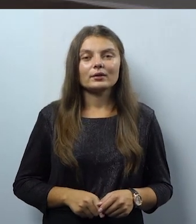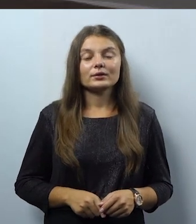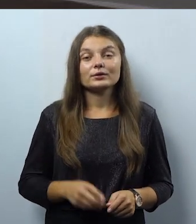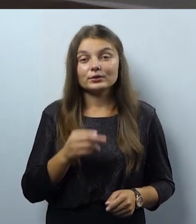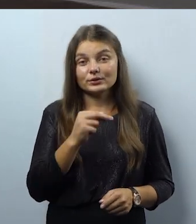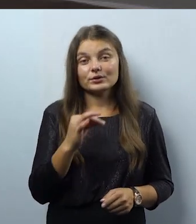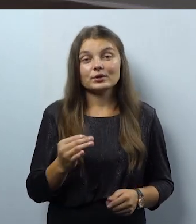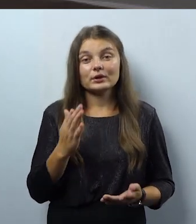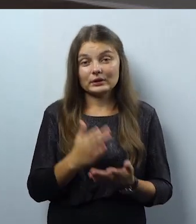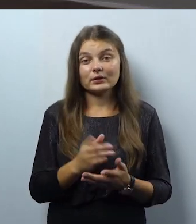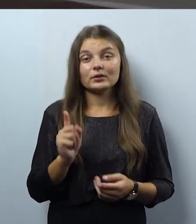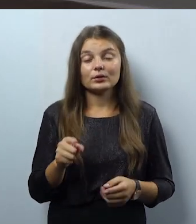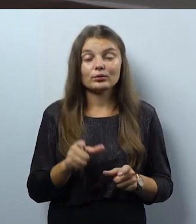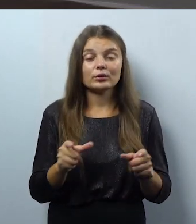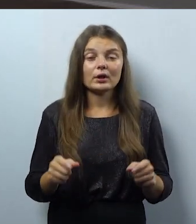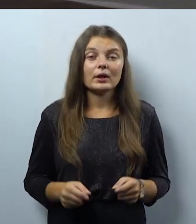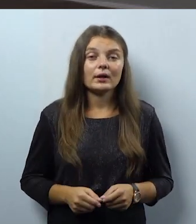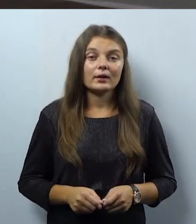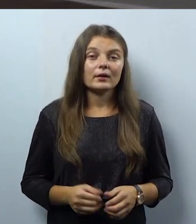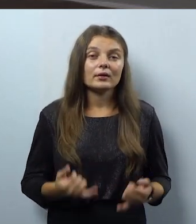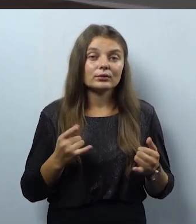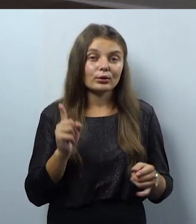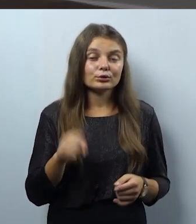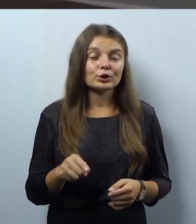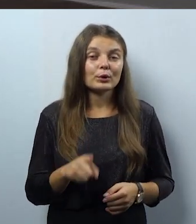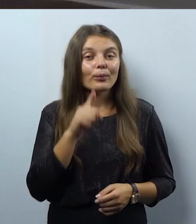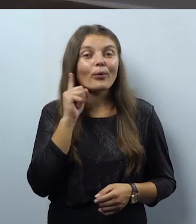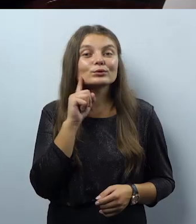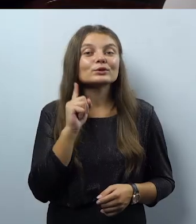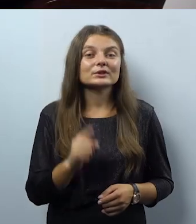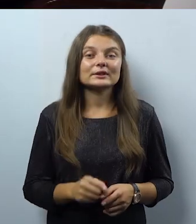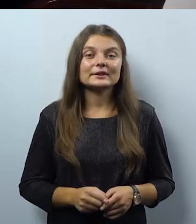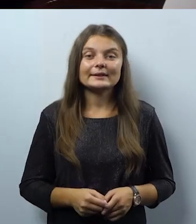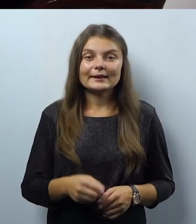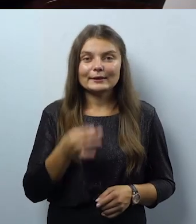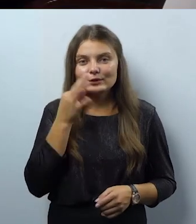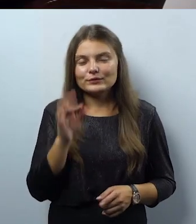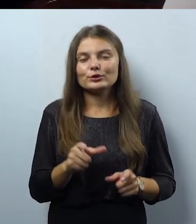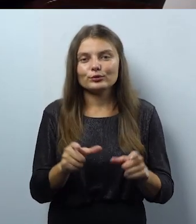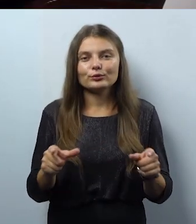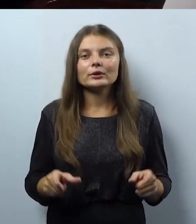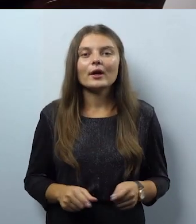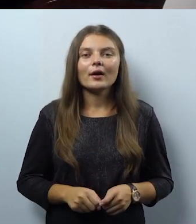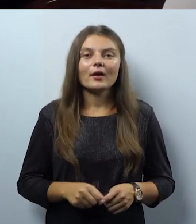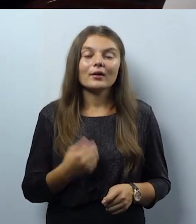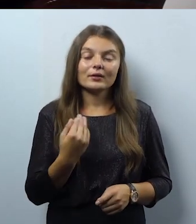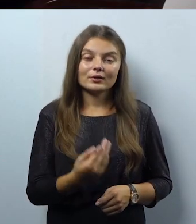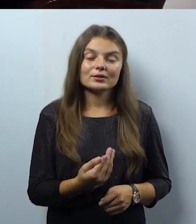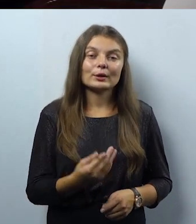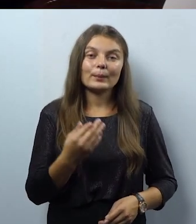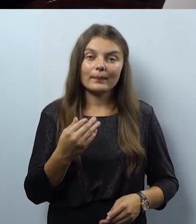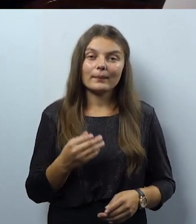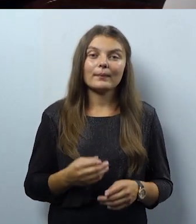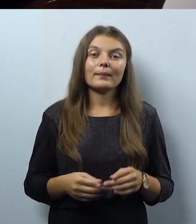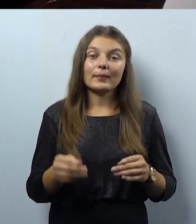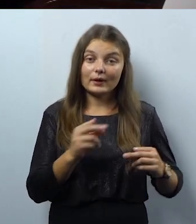молоді спеціалісти хотіли йти працювати в село, їм потрібно певні умови. Тобто їм треба достойна заробітна плата, їм треба правильні умови